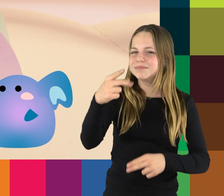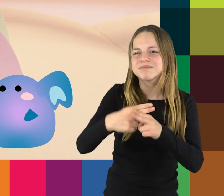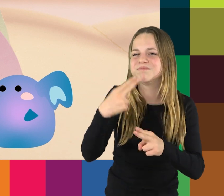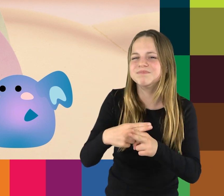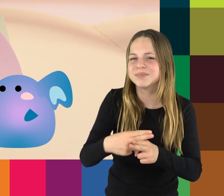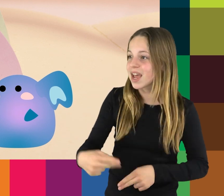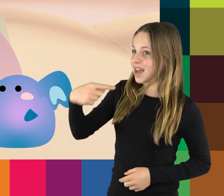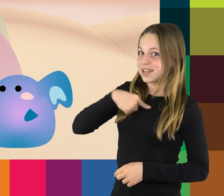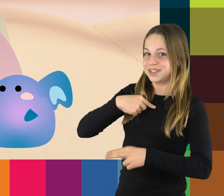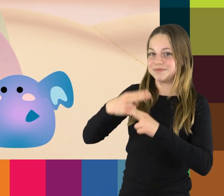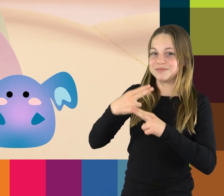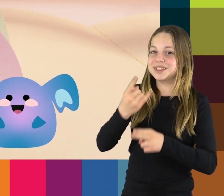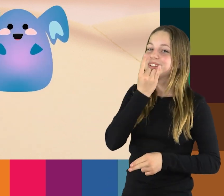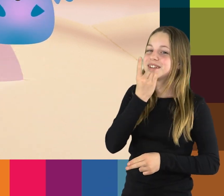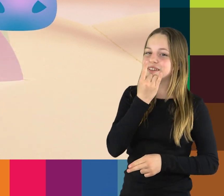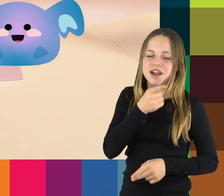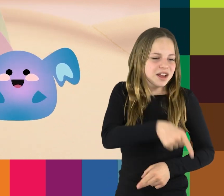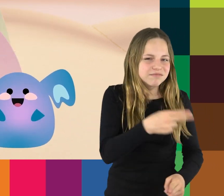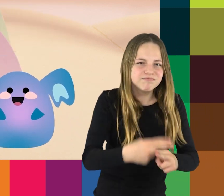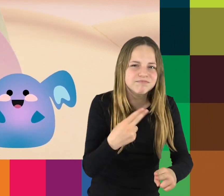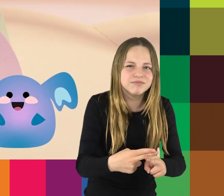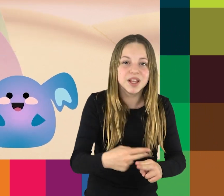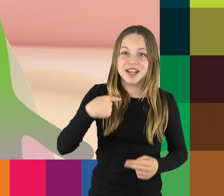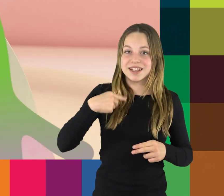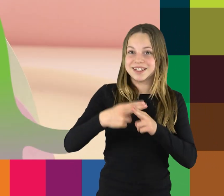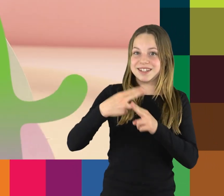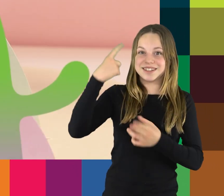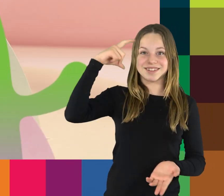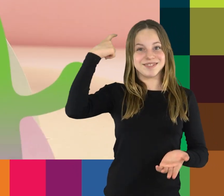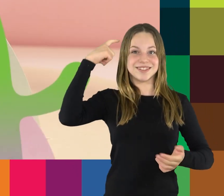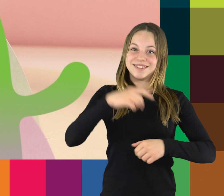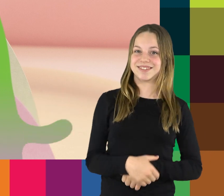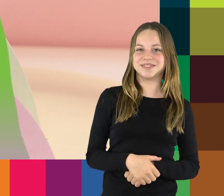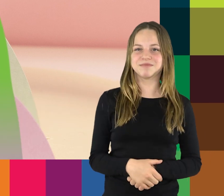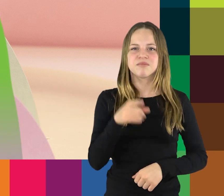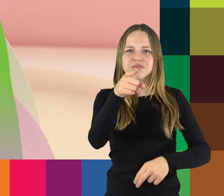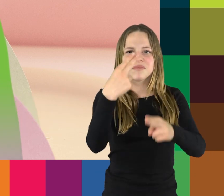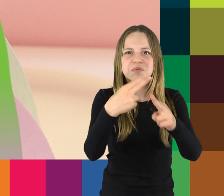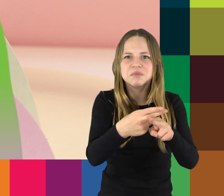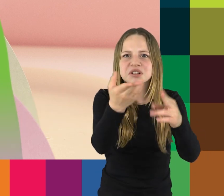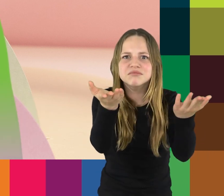Vise. Et toi? Zuko. Et toi, comment tu t'appelles?